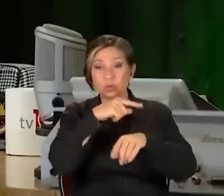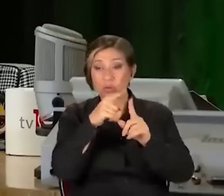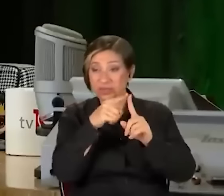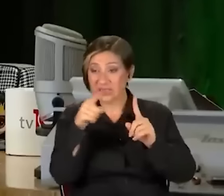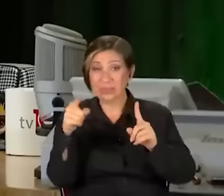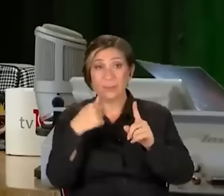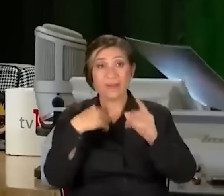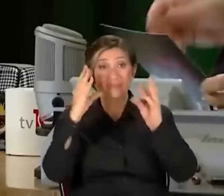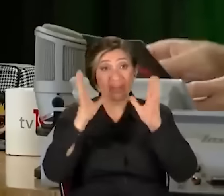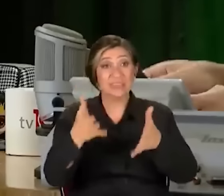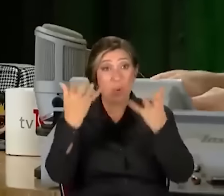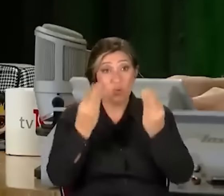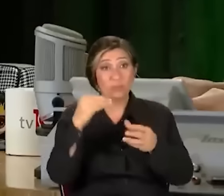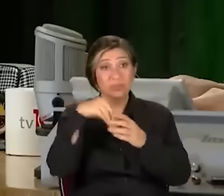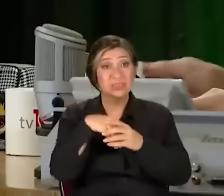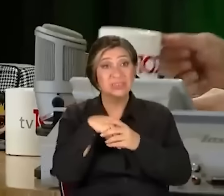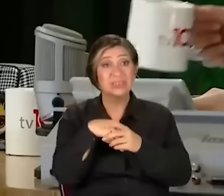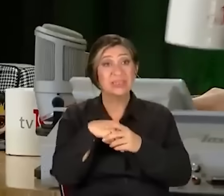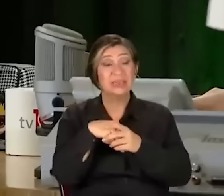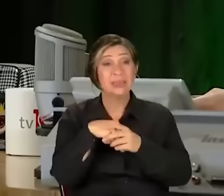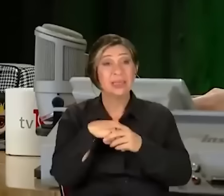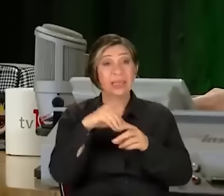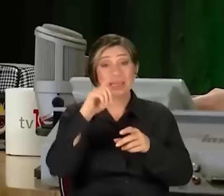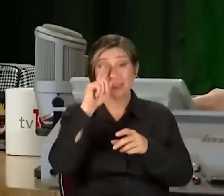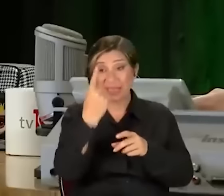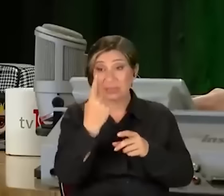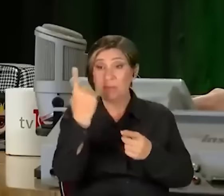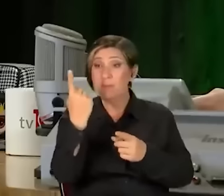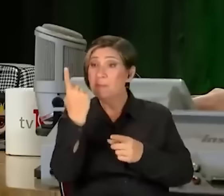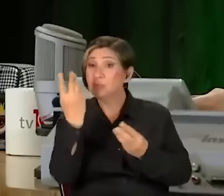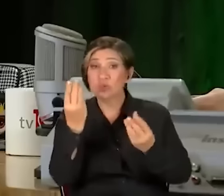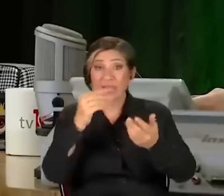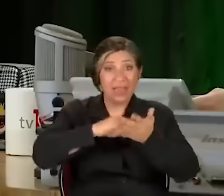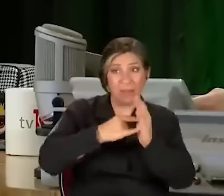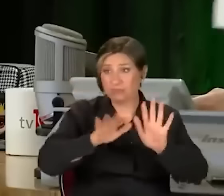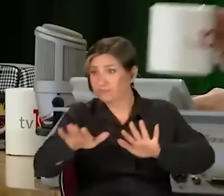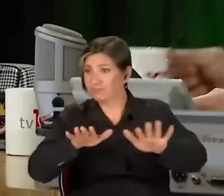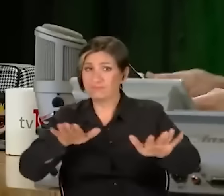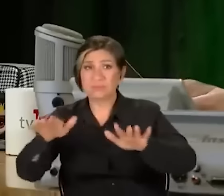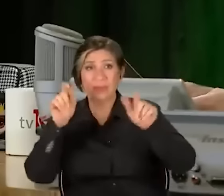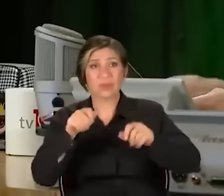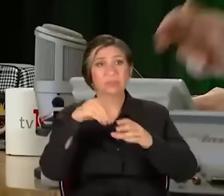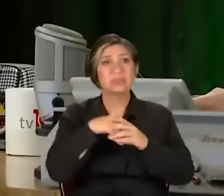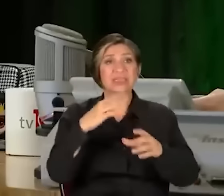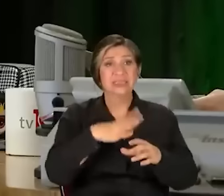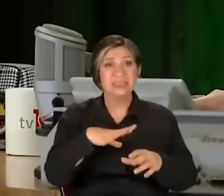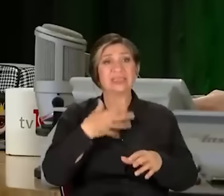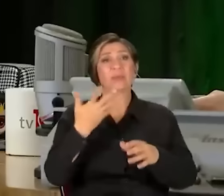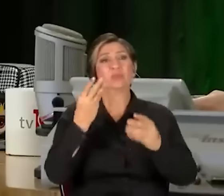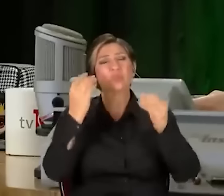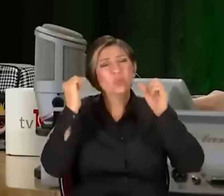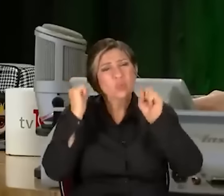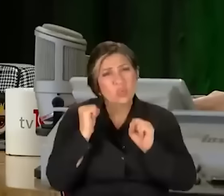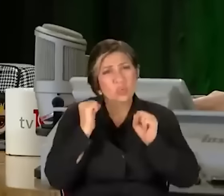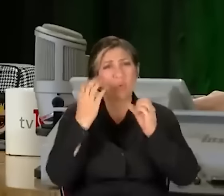çoğu kısmında ben yer aldığım için hani böyle tek kişi pek çok şeyi bir anda idare etmeye çalıştığım için ister istemez çok büyük